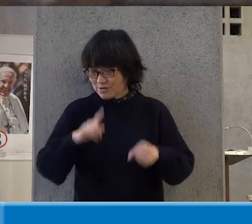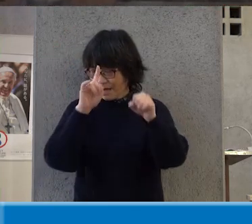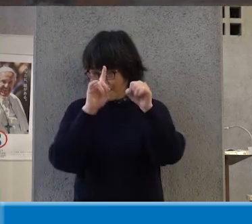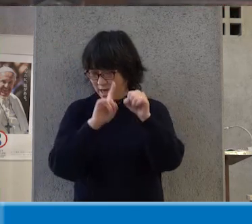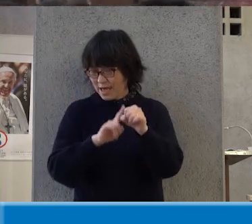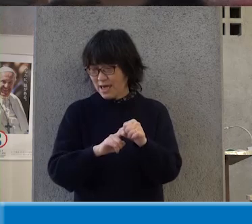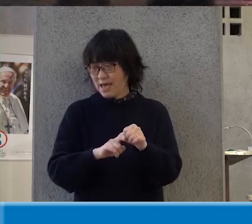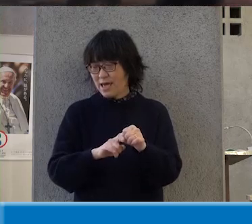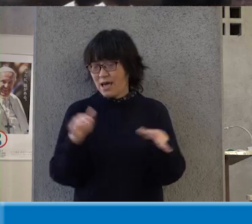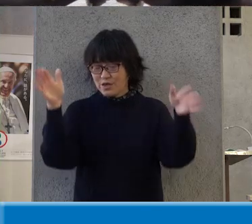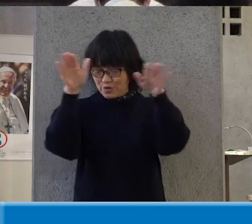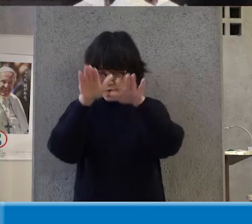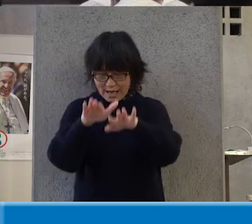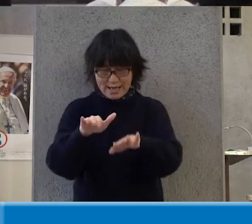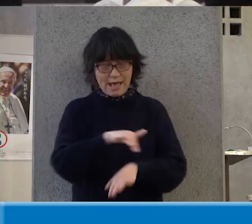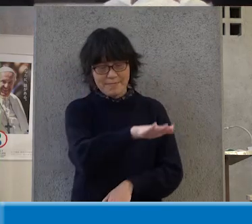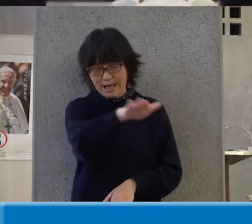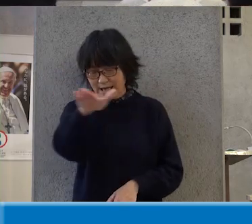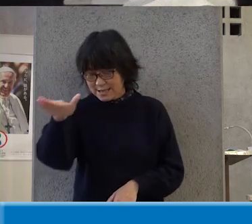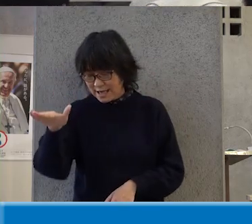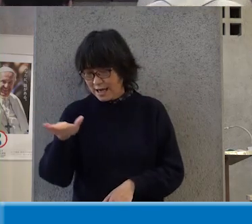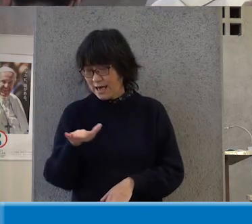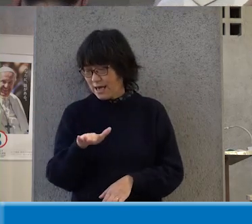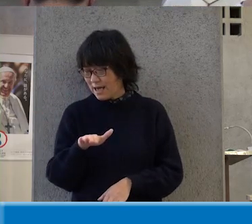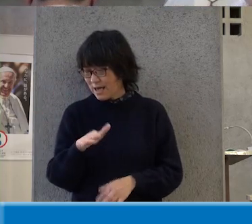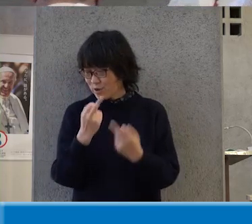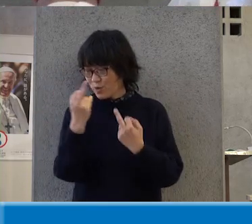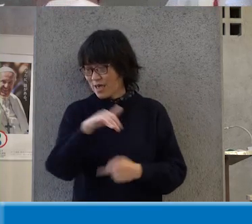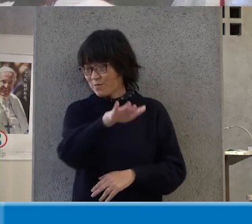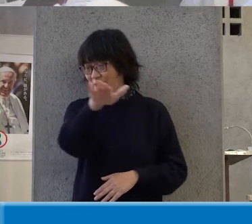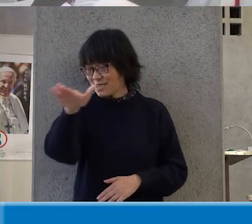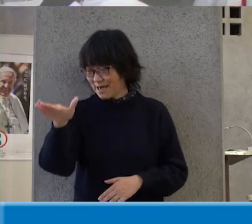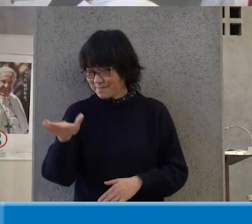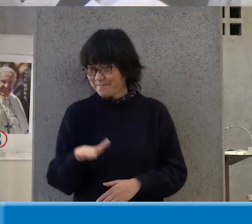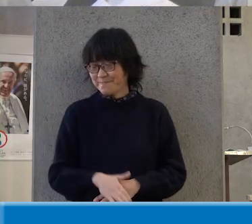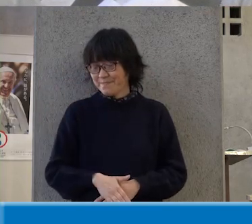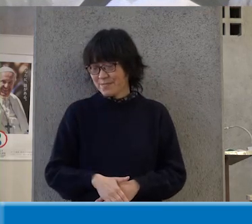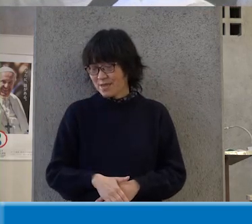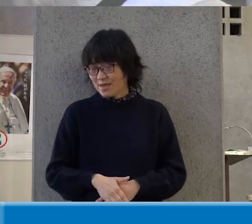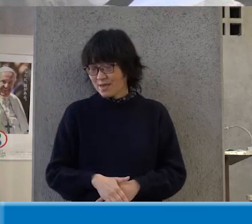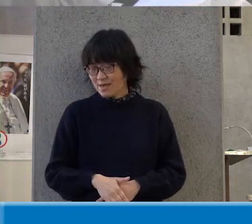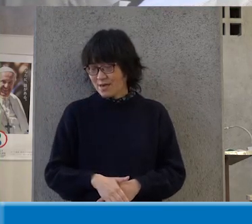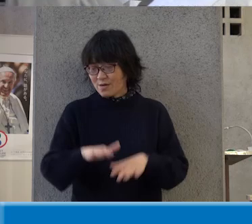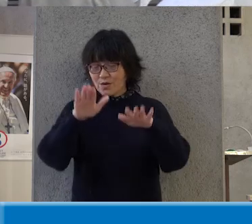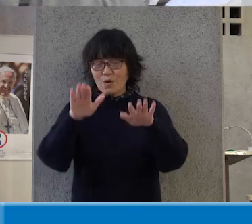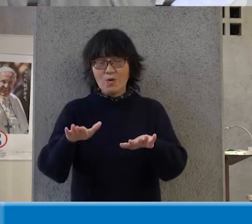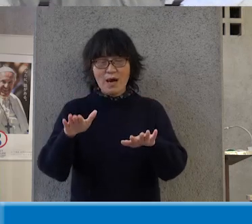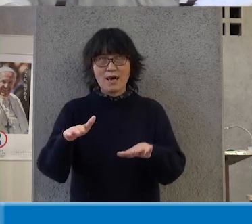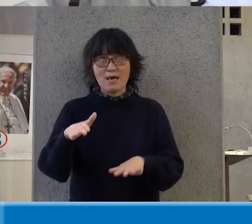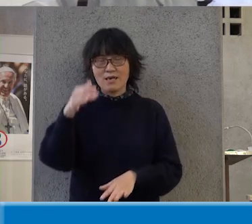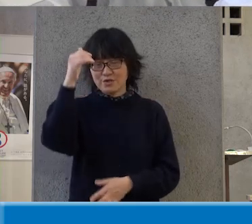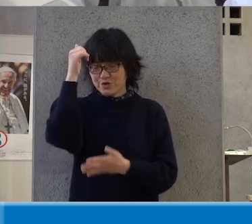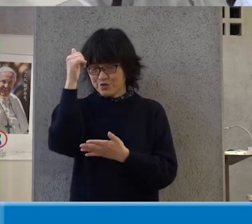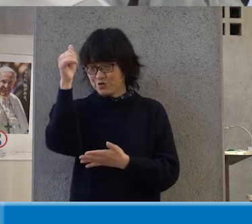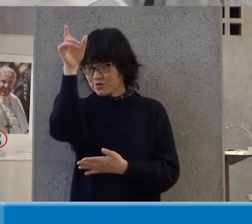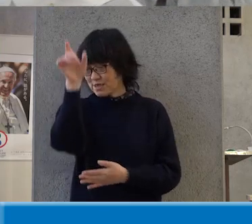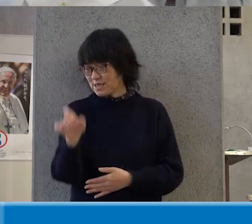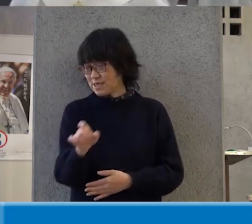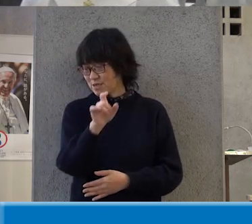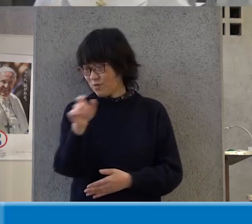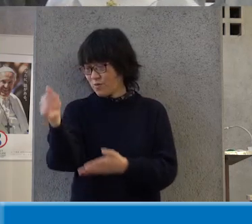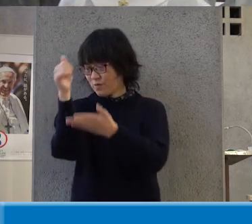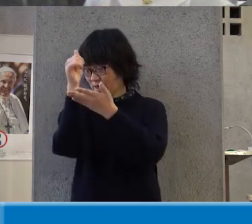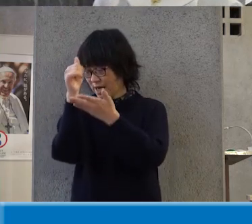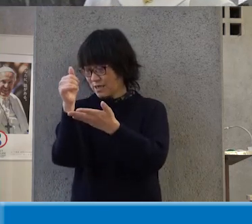るため、助会を受けられた兄弟の皆さん、今日は主キリスト